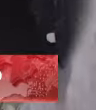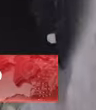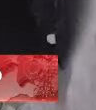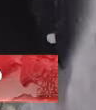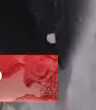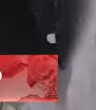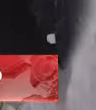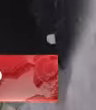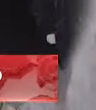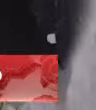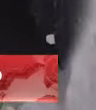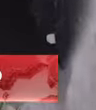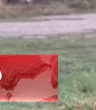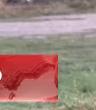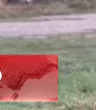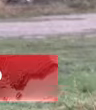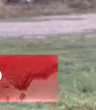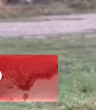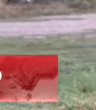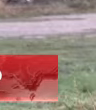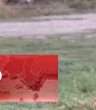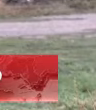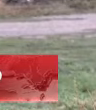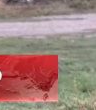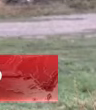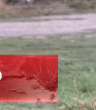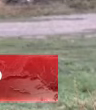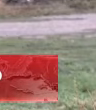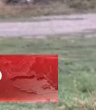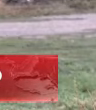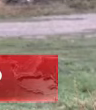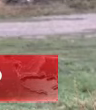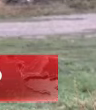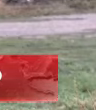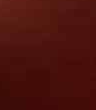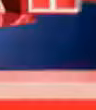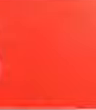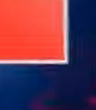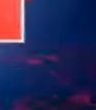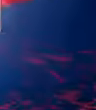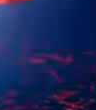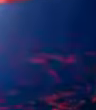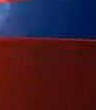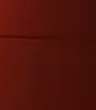денелерін үймен қоса өртеп жіберіпті. Жан түршігерлік жағдайды мен Мөлдір Жақан баяндаймын.